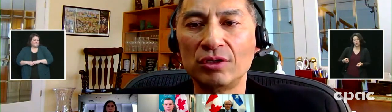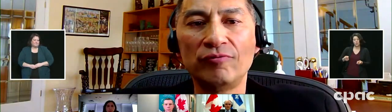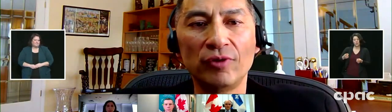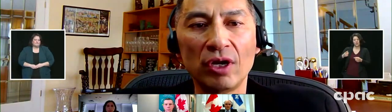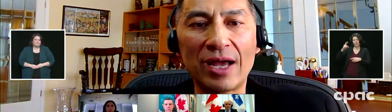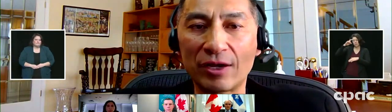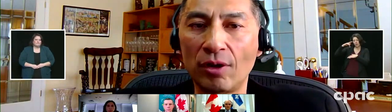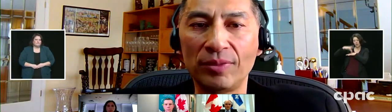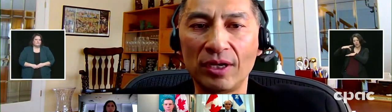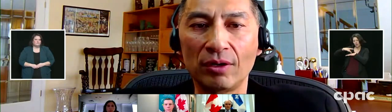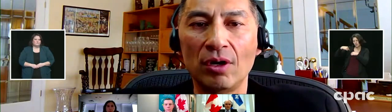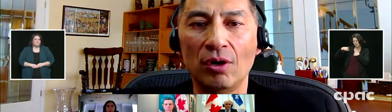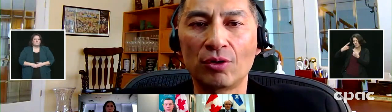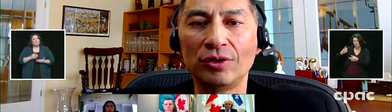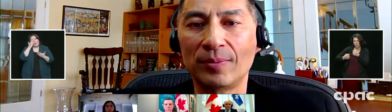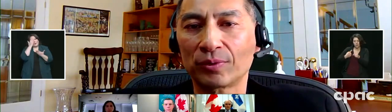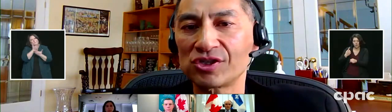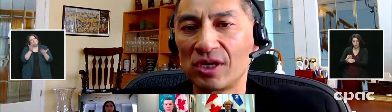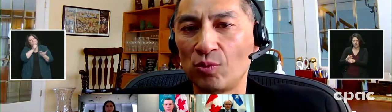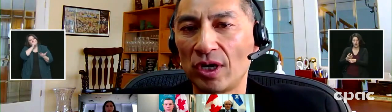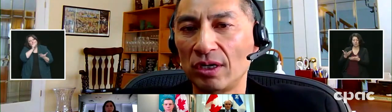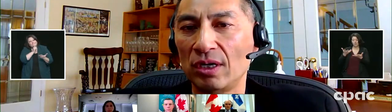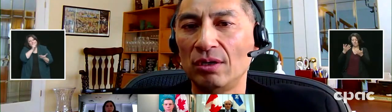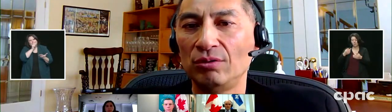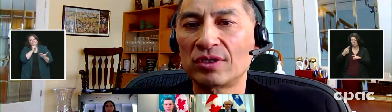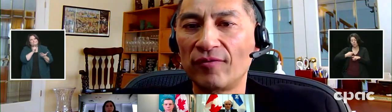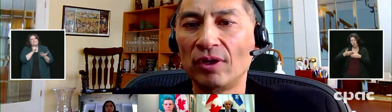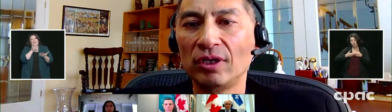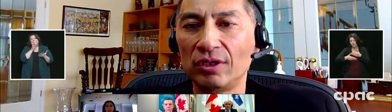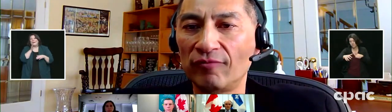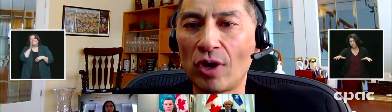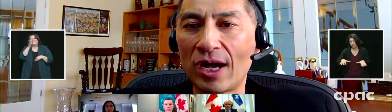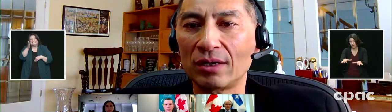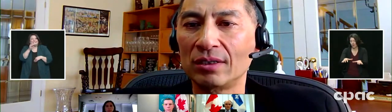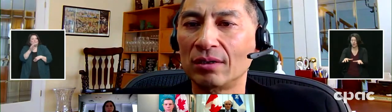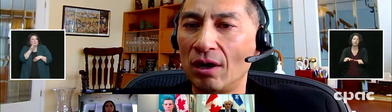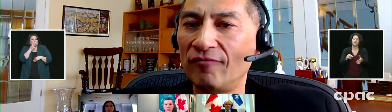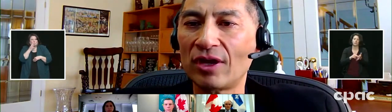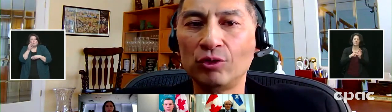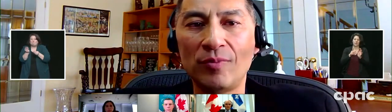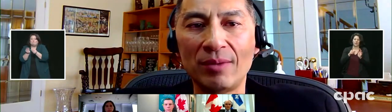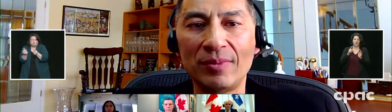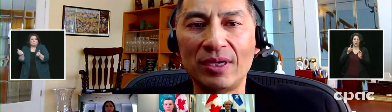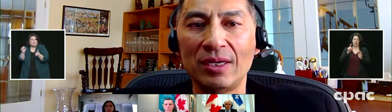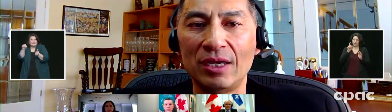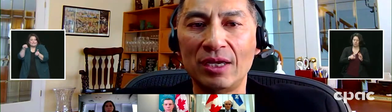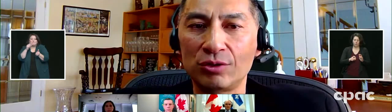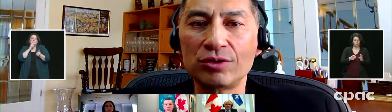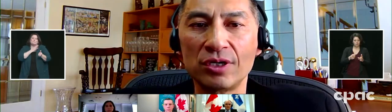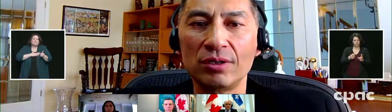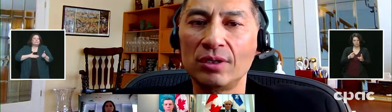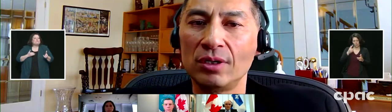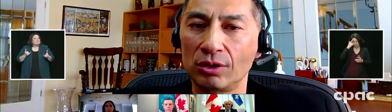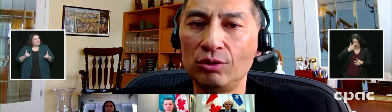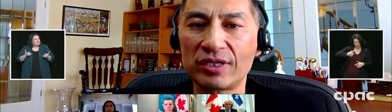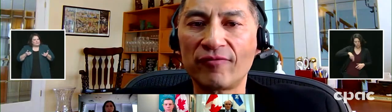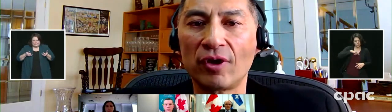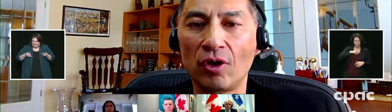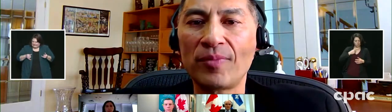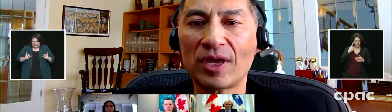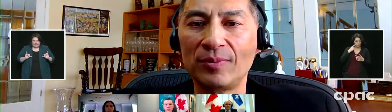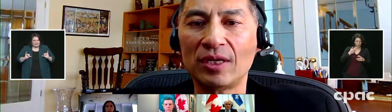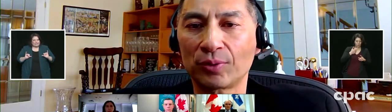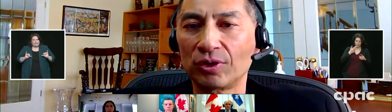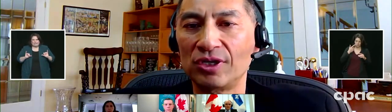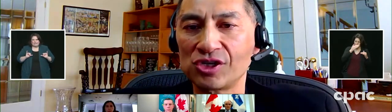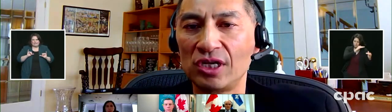de tout ce que nous voulons accomplir au cours des prochains mois, nous avons le devoir envers nous-mêmes et tous ceux que nos efforts